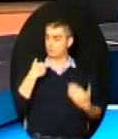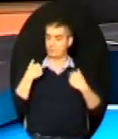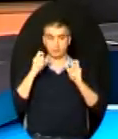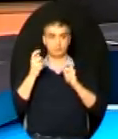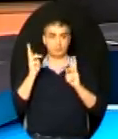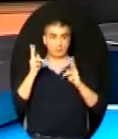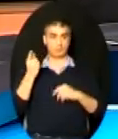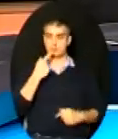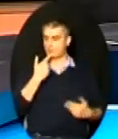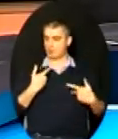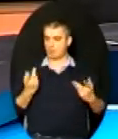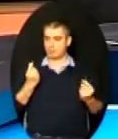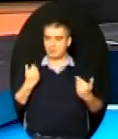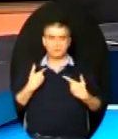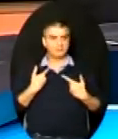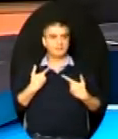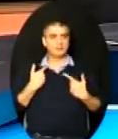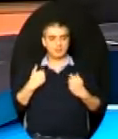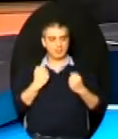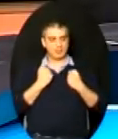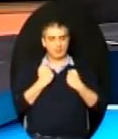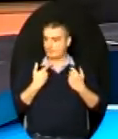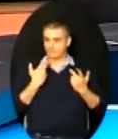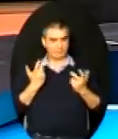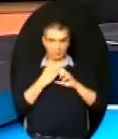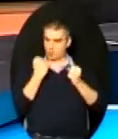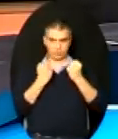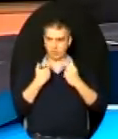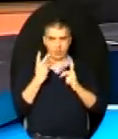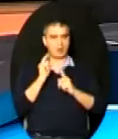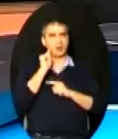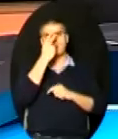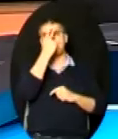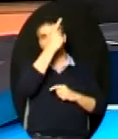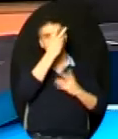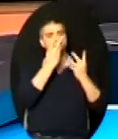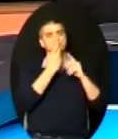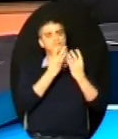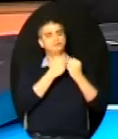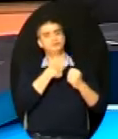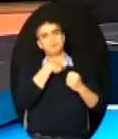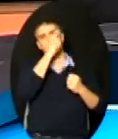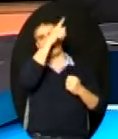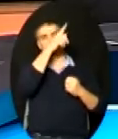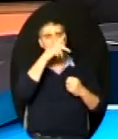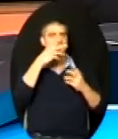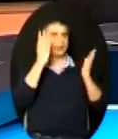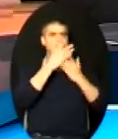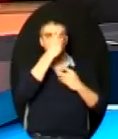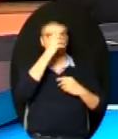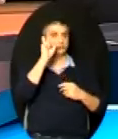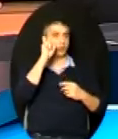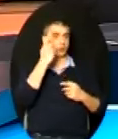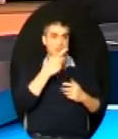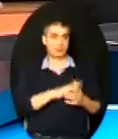בדימונה ואומרים, אין לנו כסף לנסוע, אין לנו אוטו, אנחנו לא יכולים לנסוע לבקר את בן המשפחה בסורוקה בבאר שבע,